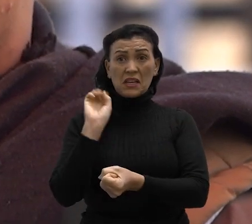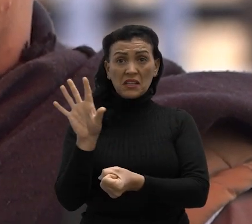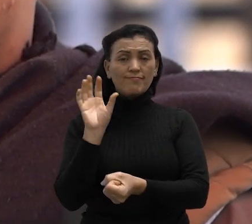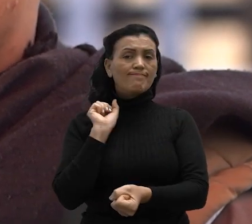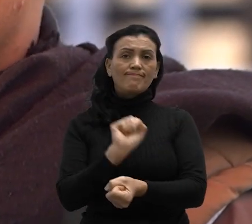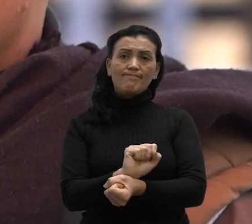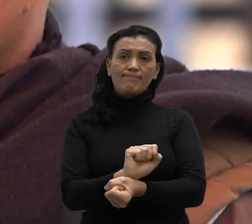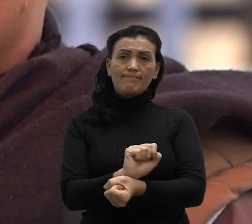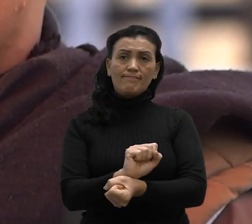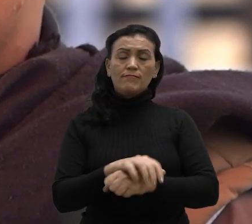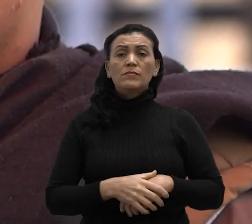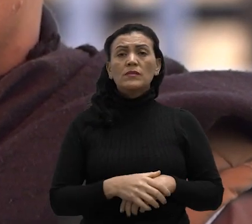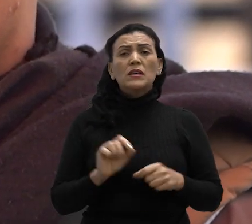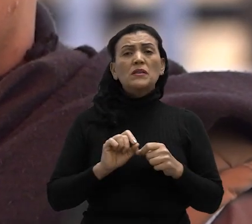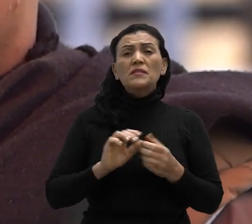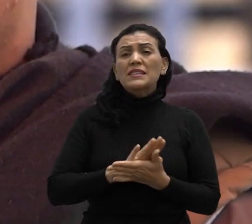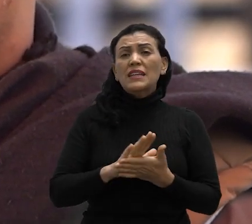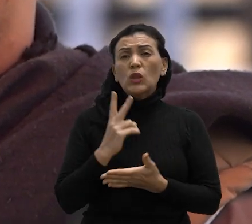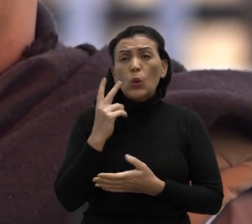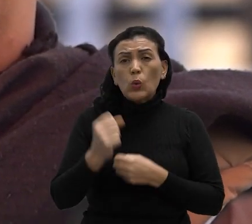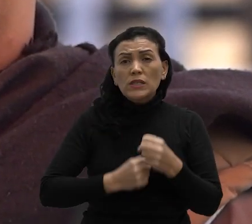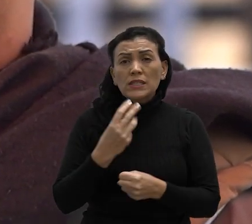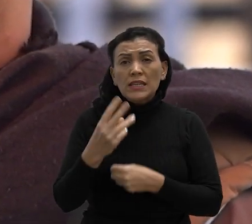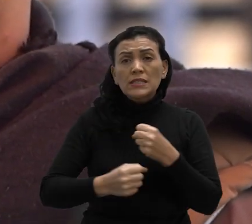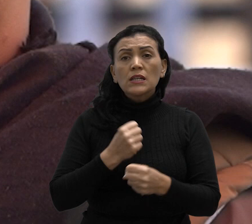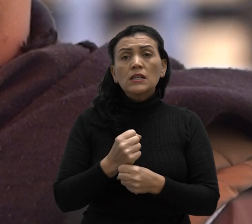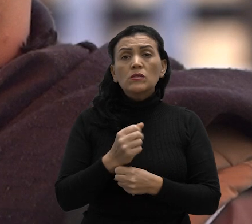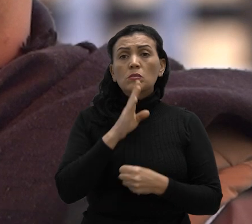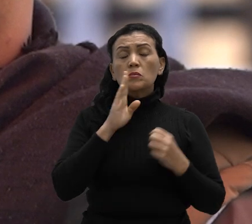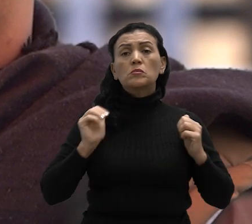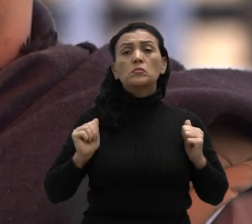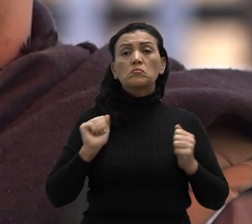العوده شرق غزه الشجاعيه